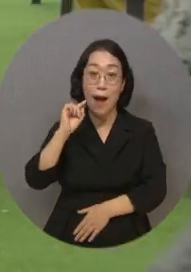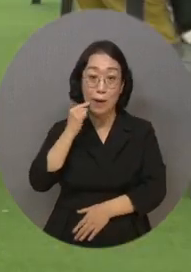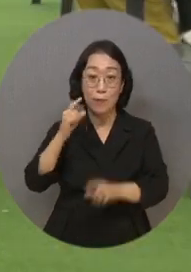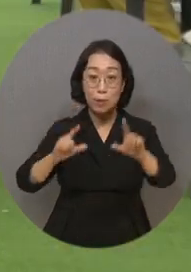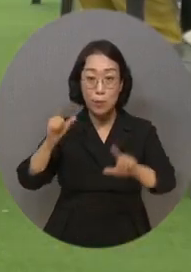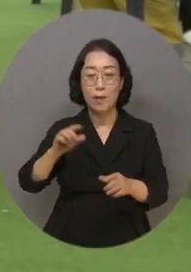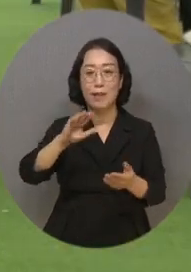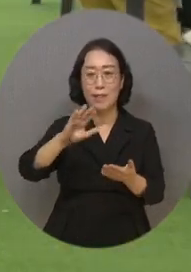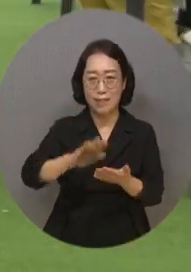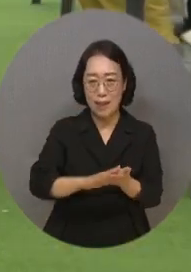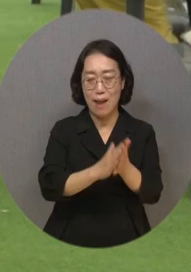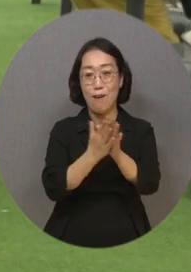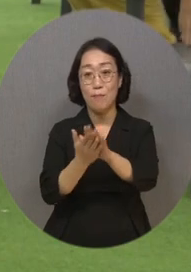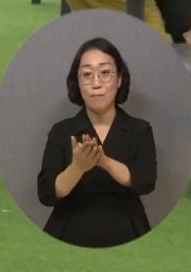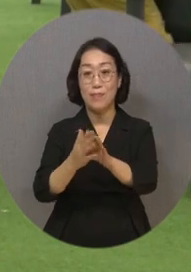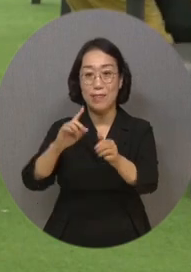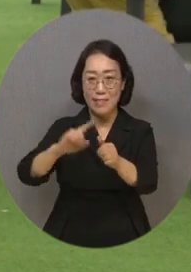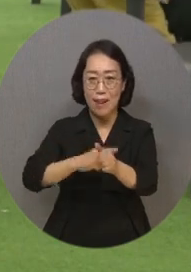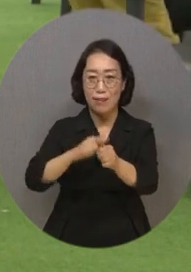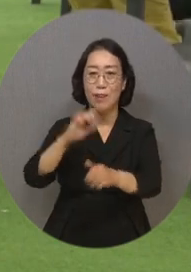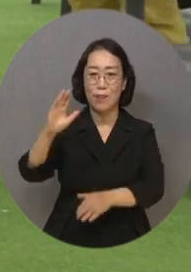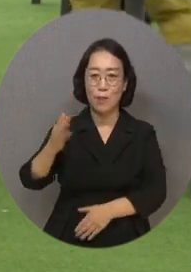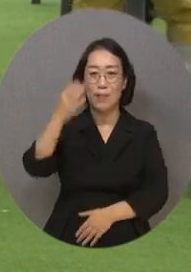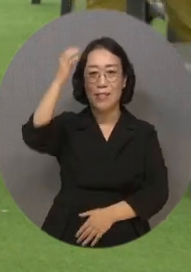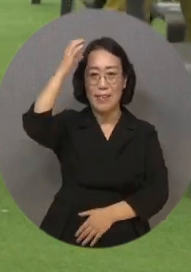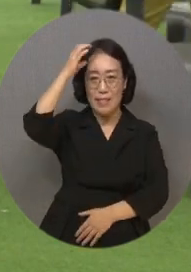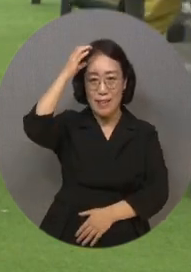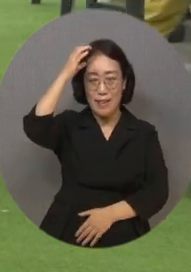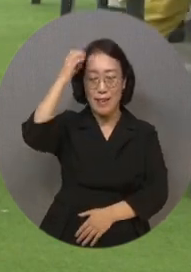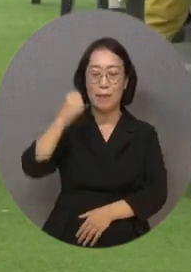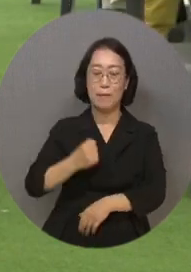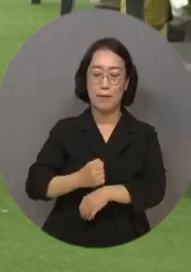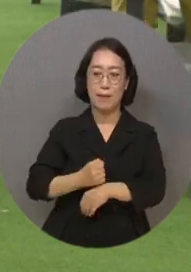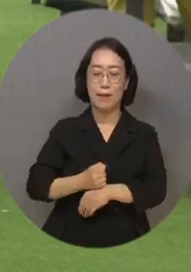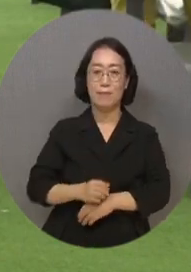자연스럽게 스며들 수 있길 기대해봅니다. 복지TV 경기방송 정우선입니다.